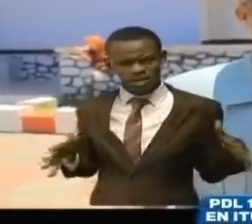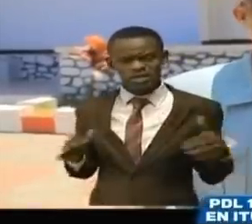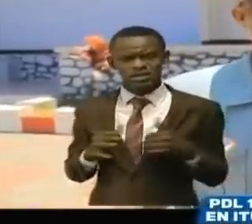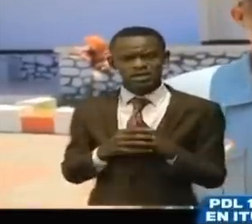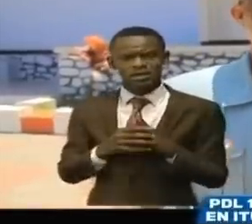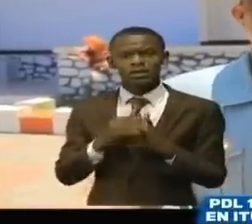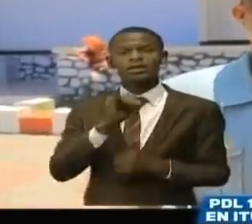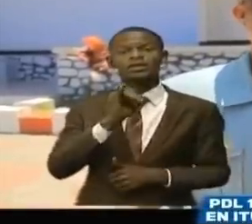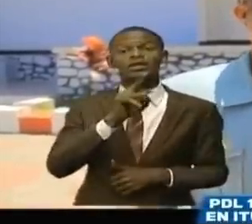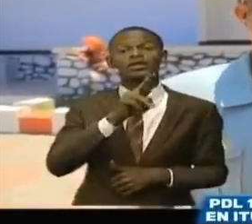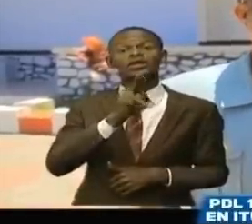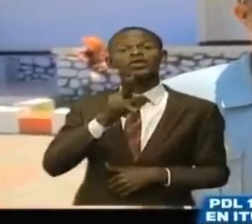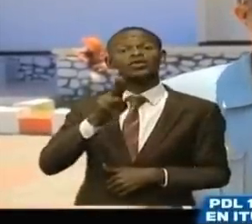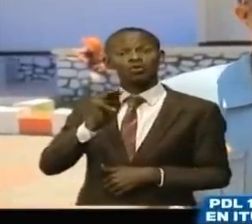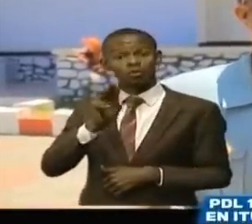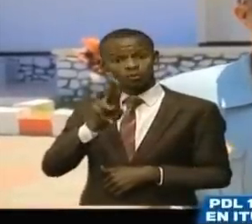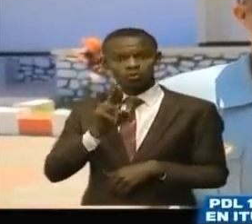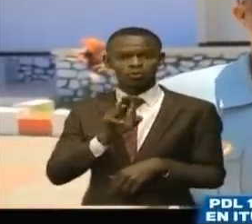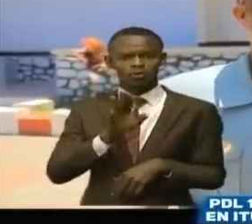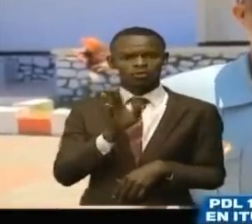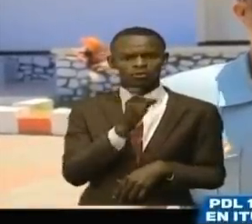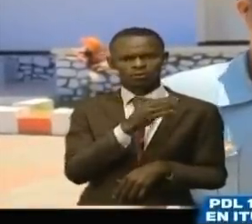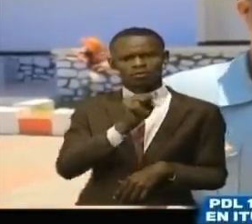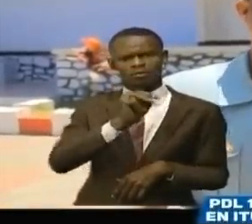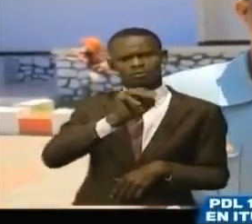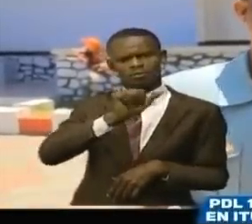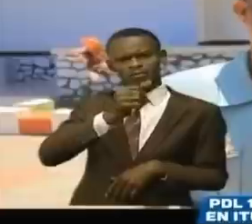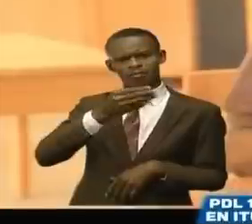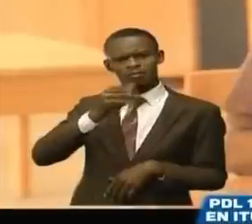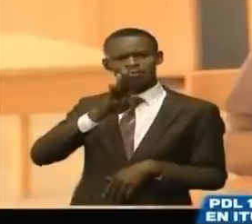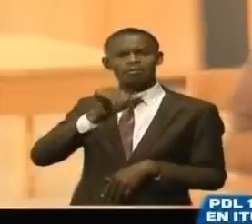des premiers ouvrages de la province de la